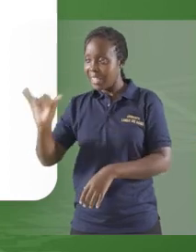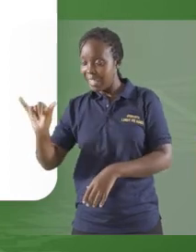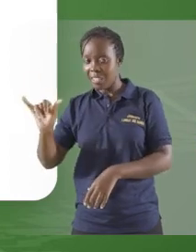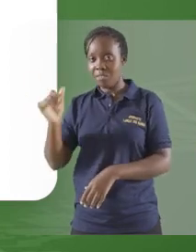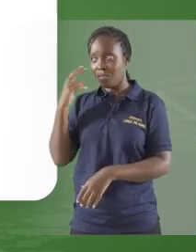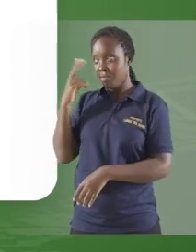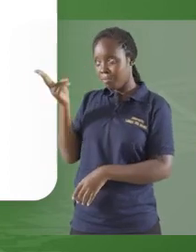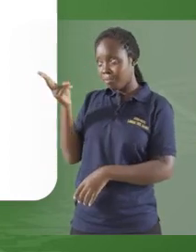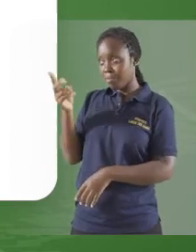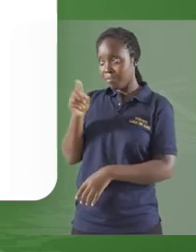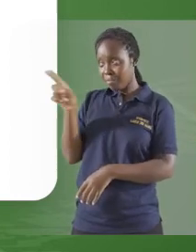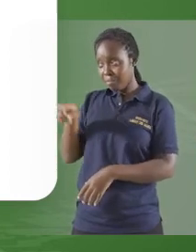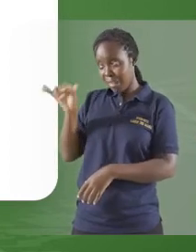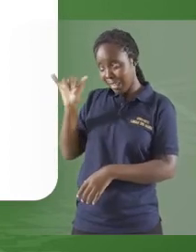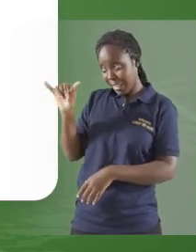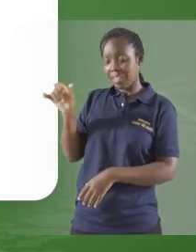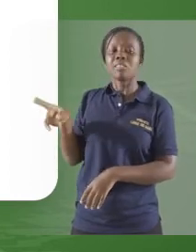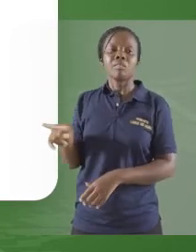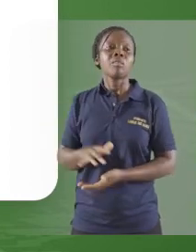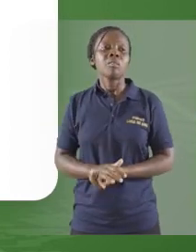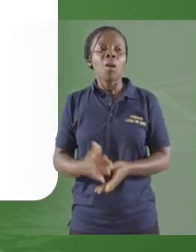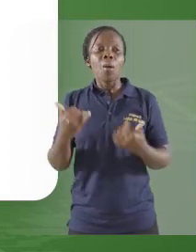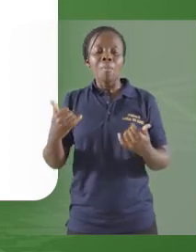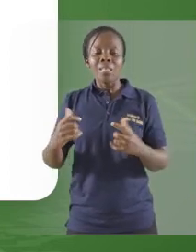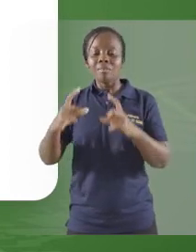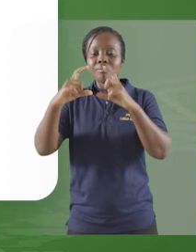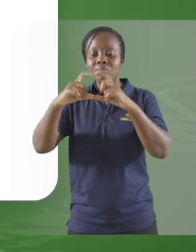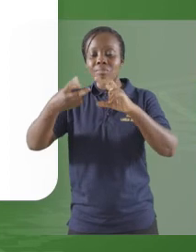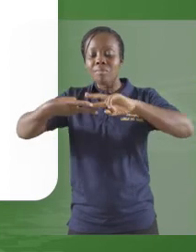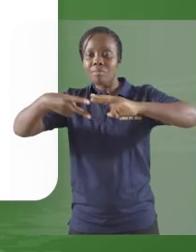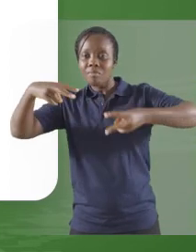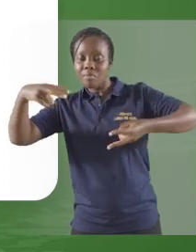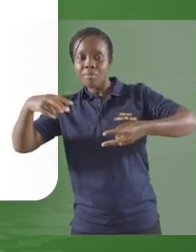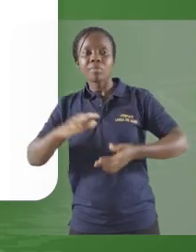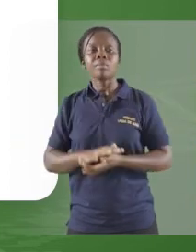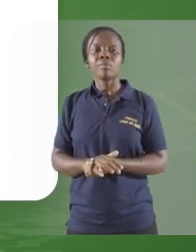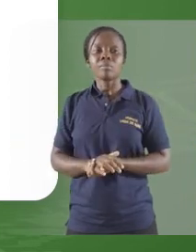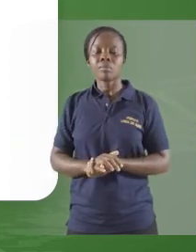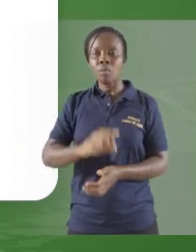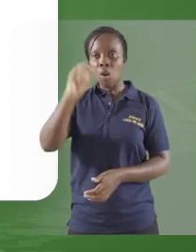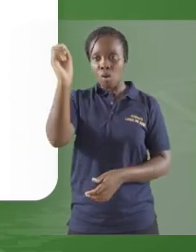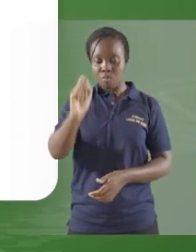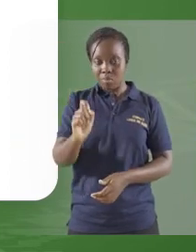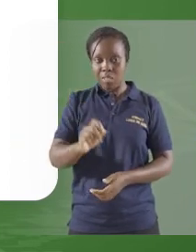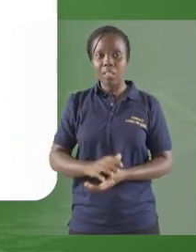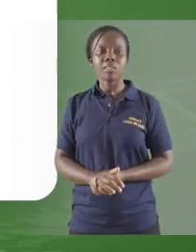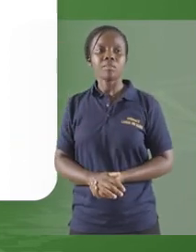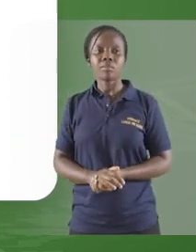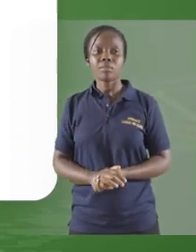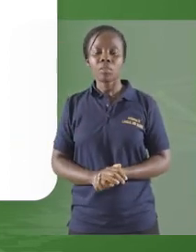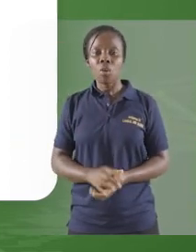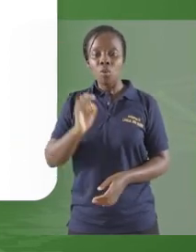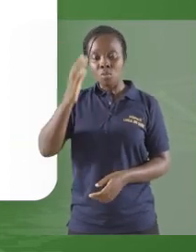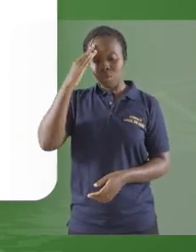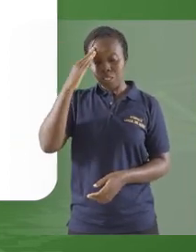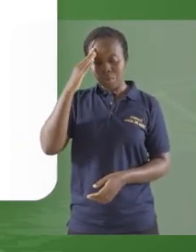les gamètes et leurs proportions, alors ici, pour la femme, grand